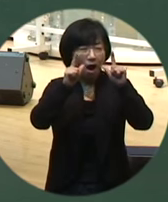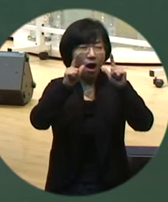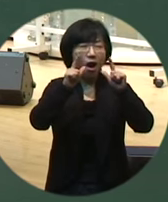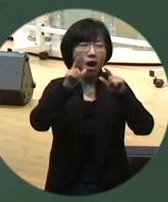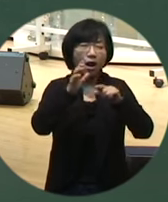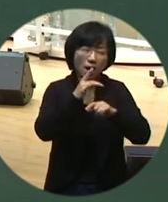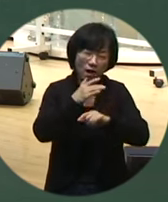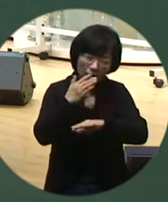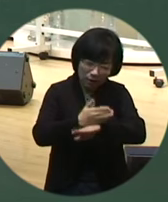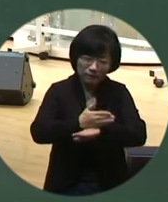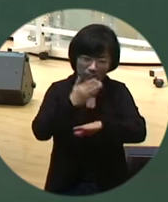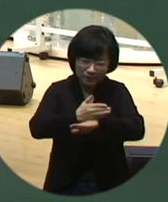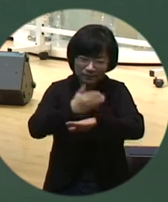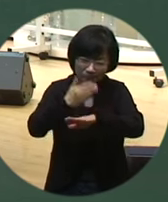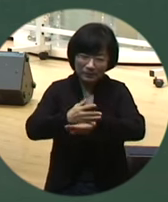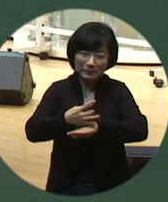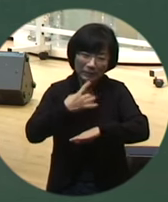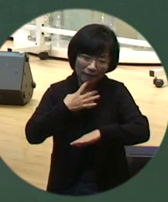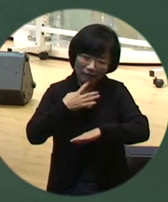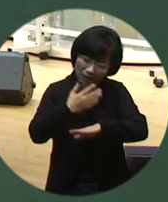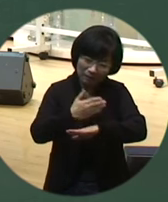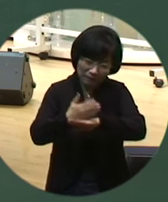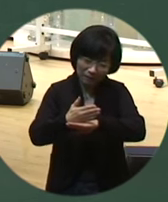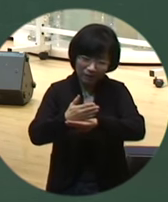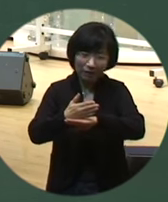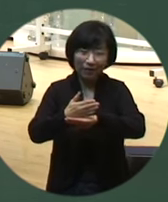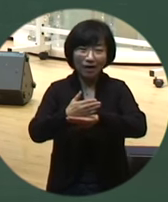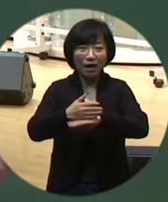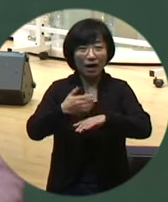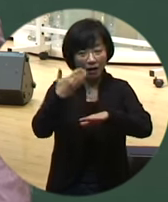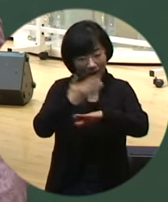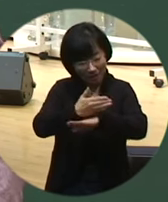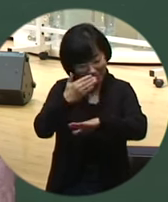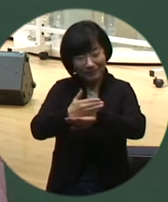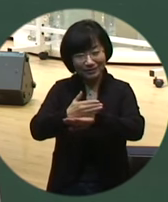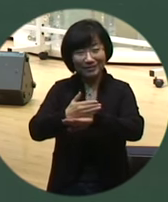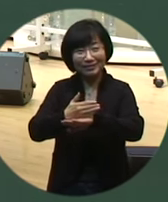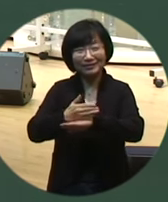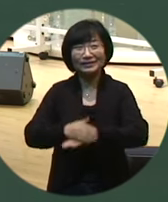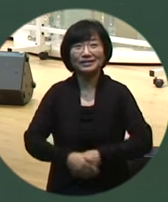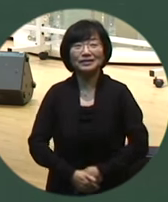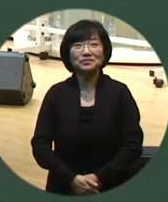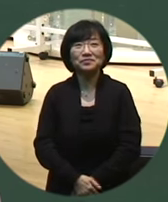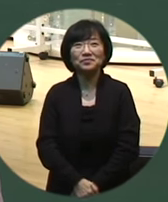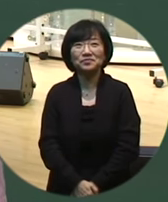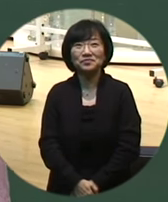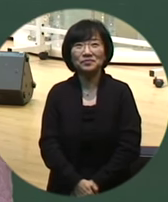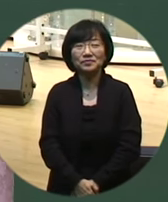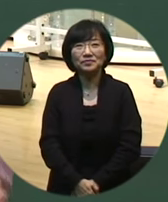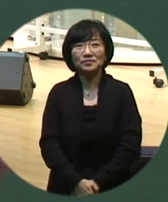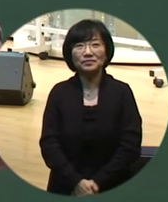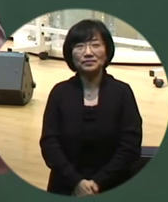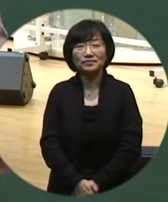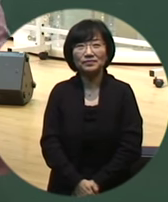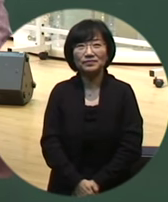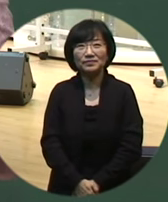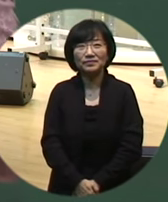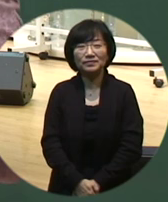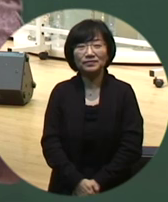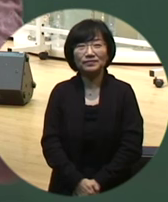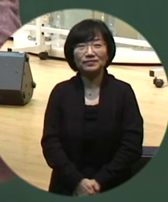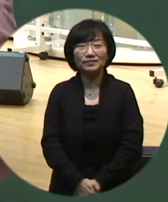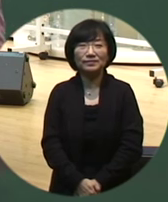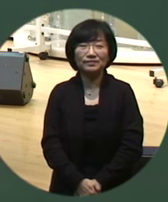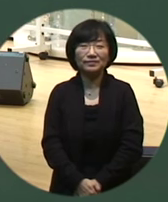다른 표현을 할 수가 없구나. And then I realized the fact that I've come to hear this gospel, that I've received salvation, that I've become a child of God, that I've come to know